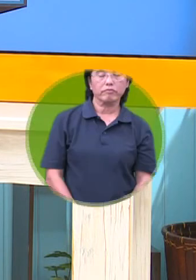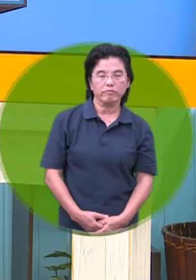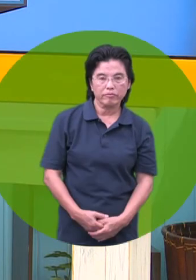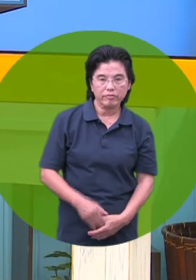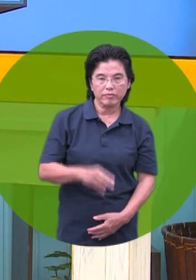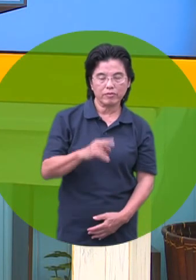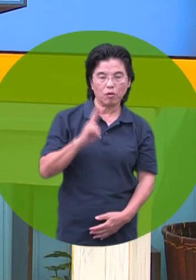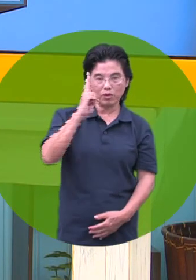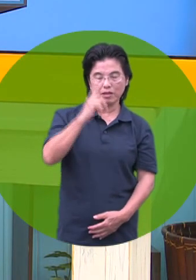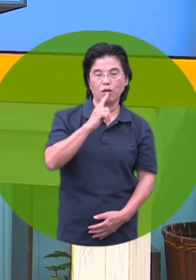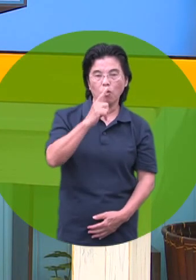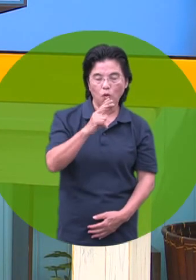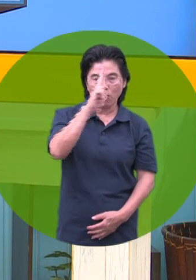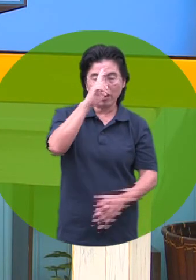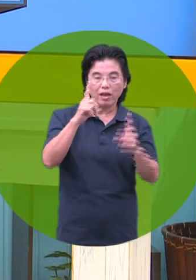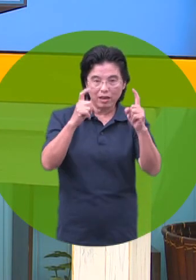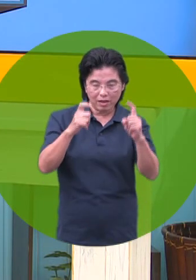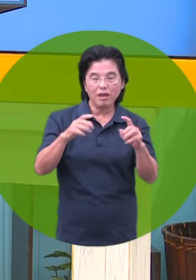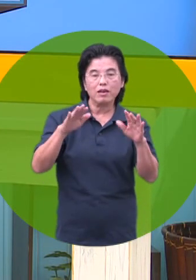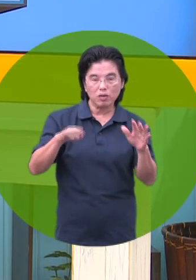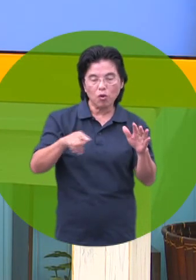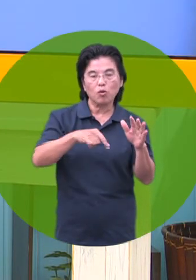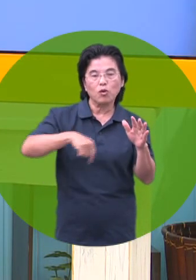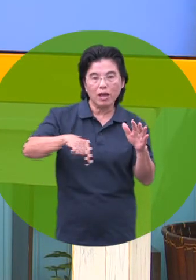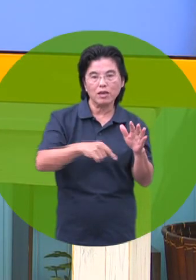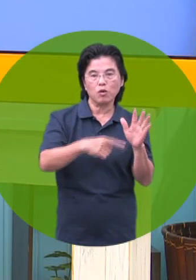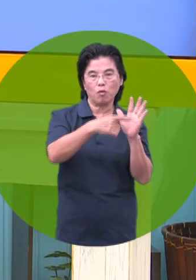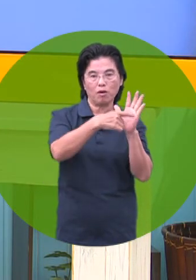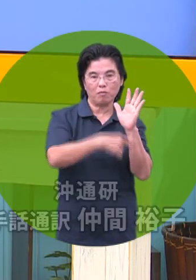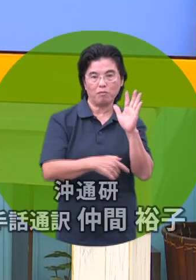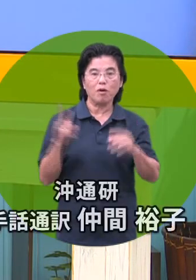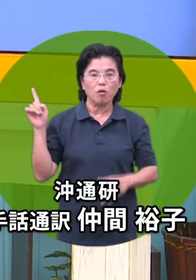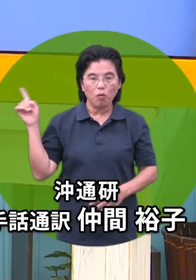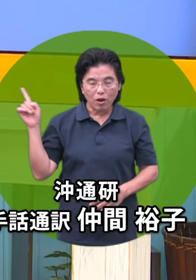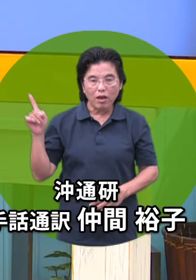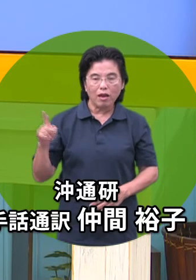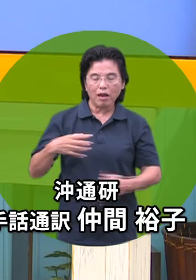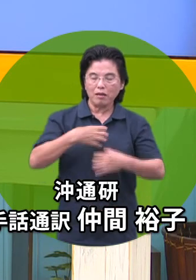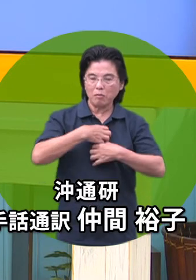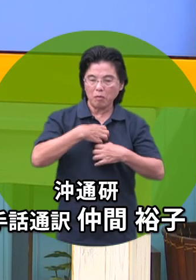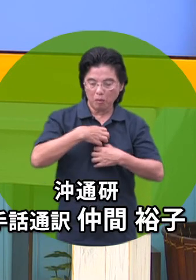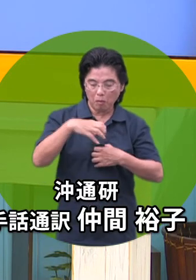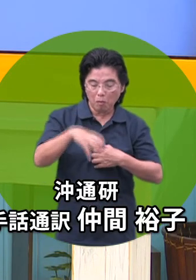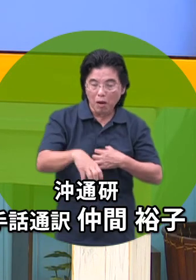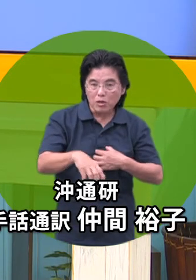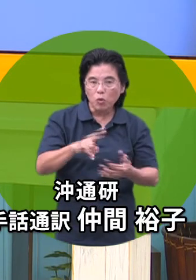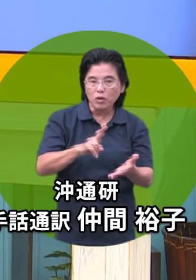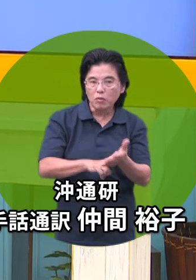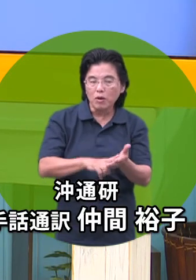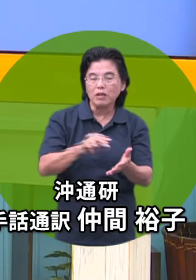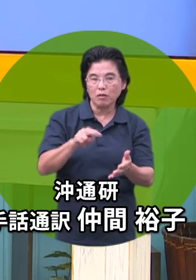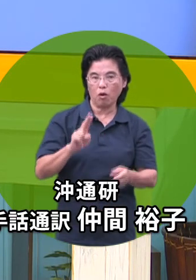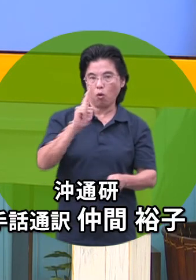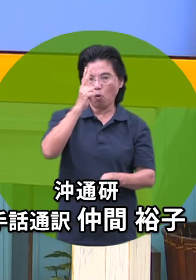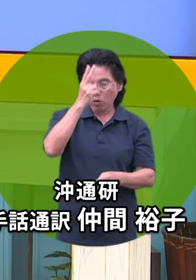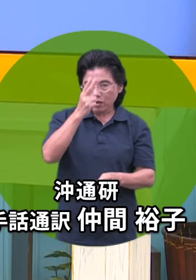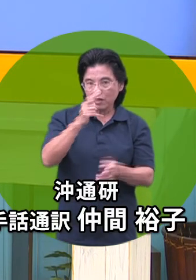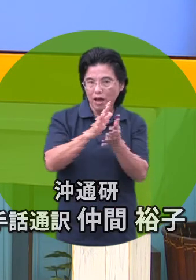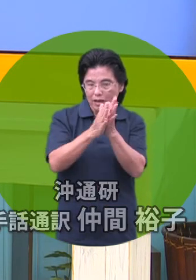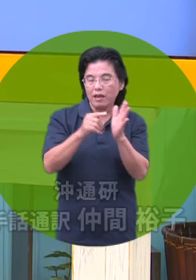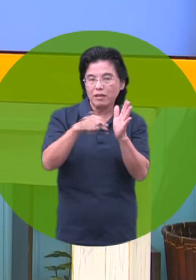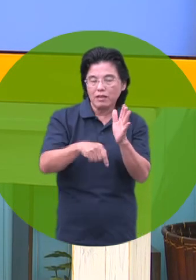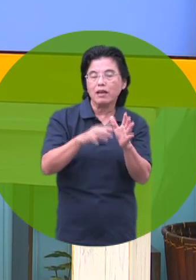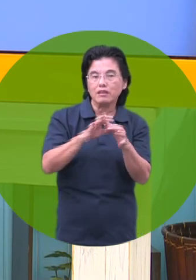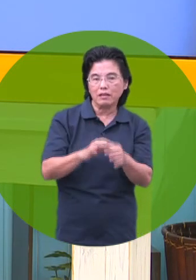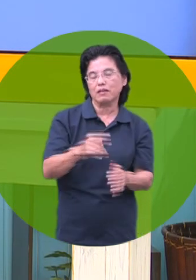ハイタイ、今日のうまんちワードはこちら。ある警戒区域に指定されている場所が県内だけでも1060